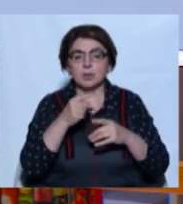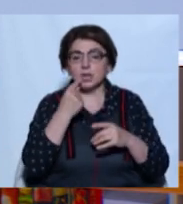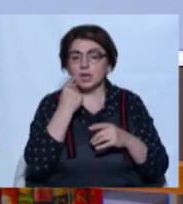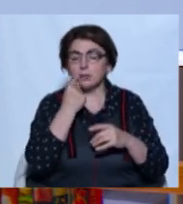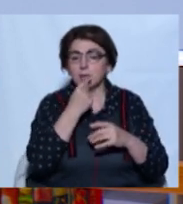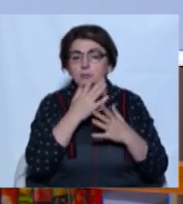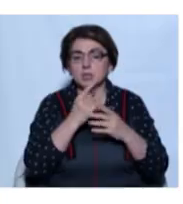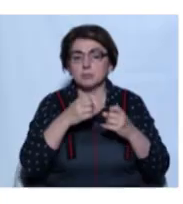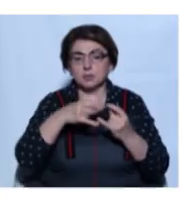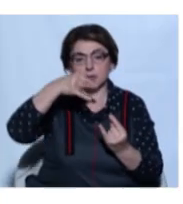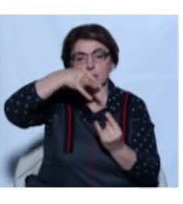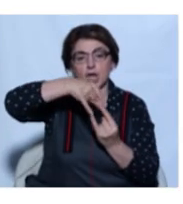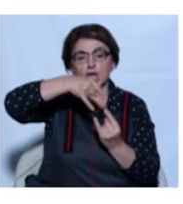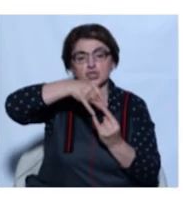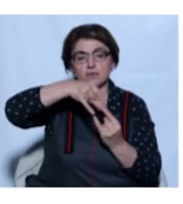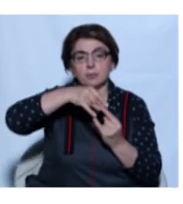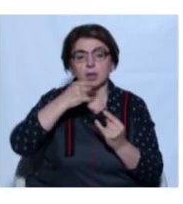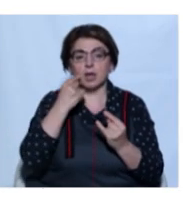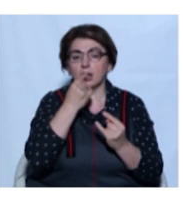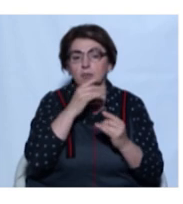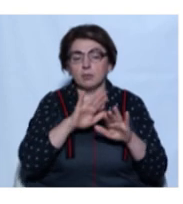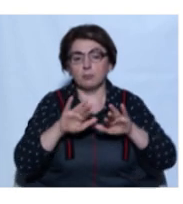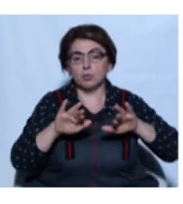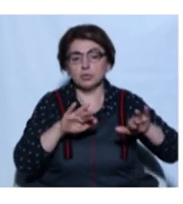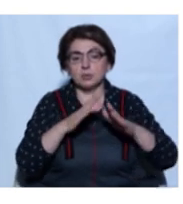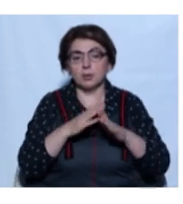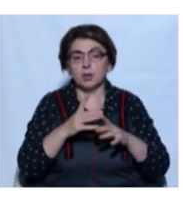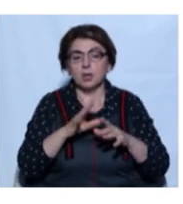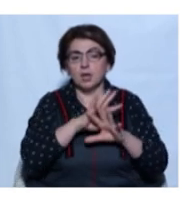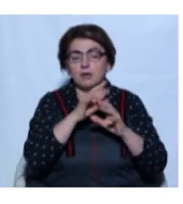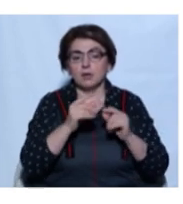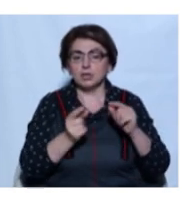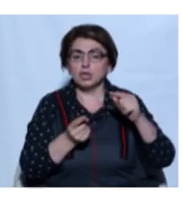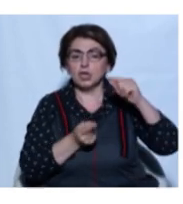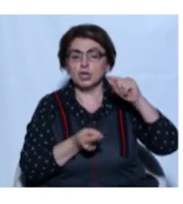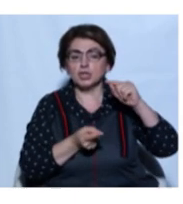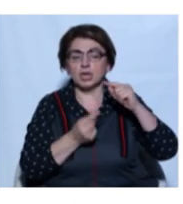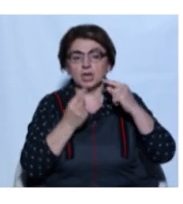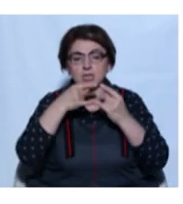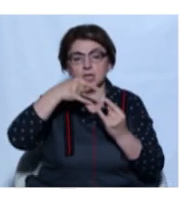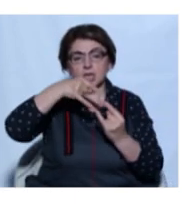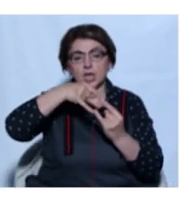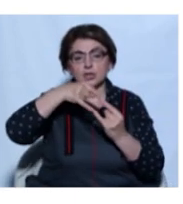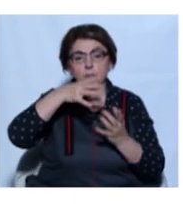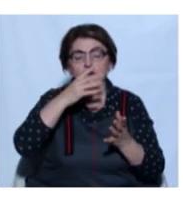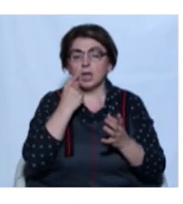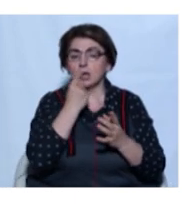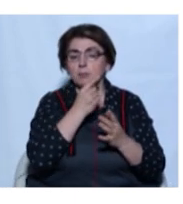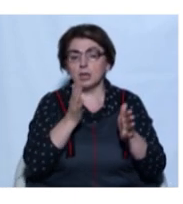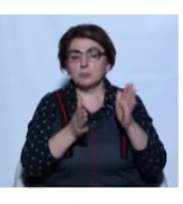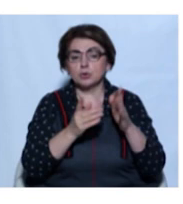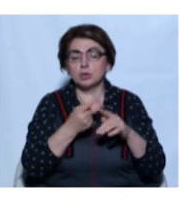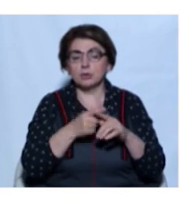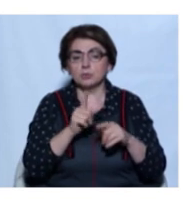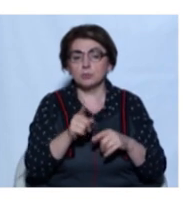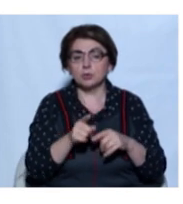კბილებში ეშვებს გვერდითი პოზიციები უჭირავს და ყველაზე გრძელია ეს კბილი ყველა კბილთა შორის რატომ ახლა